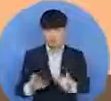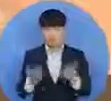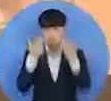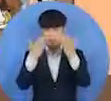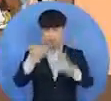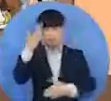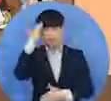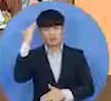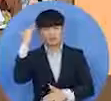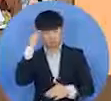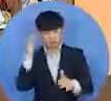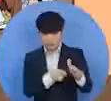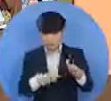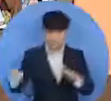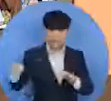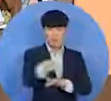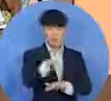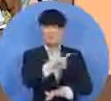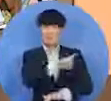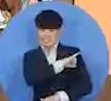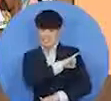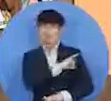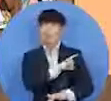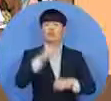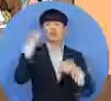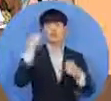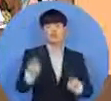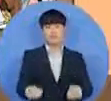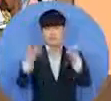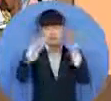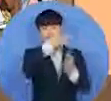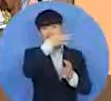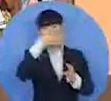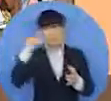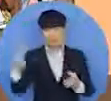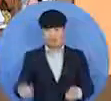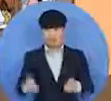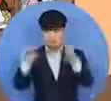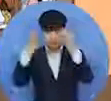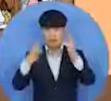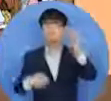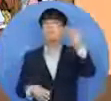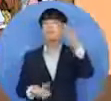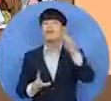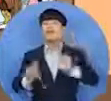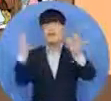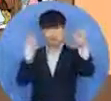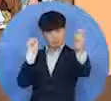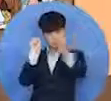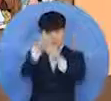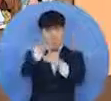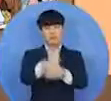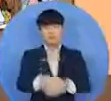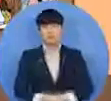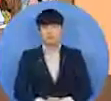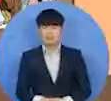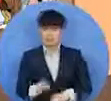생생정보입니다. 대한민국을 대표하는 최고 춤축제 천안 흥타령 춤축제 2017이 100일 앞으로